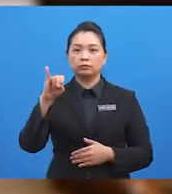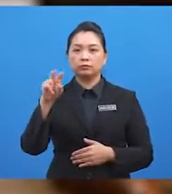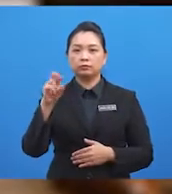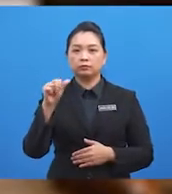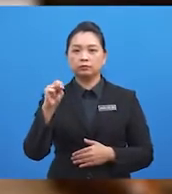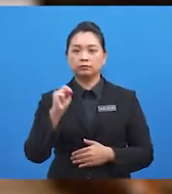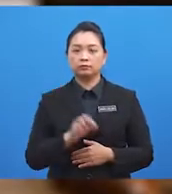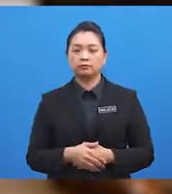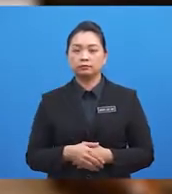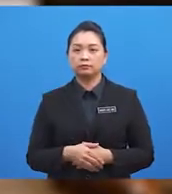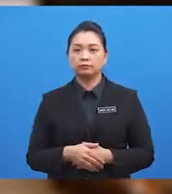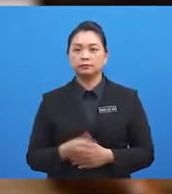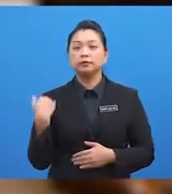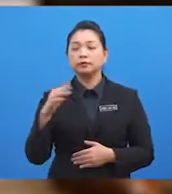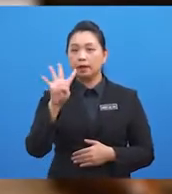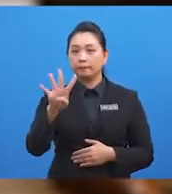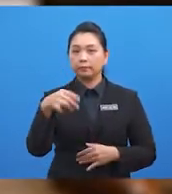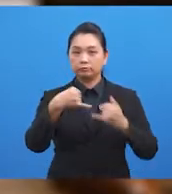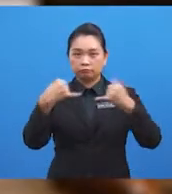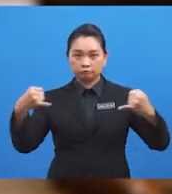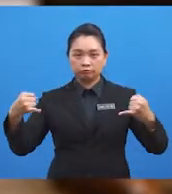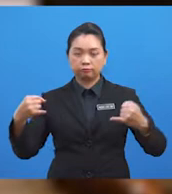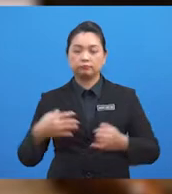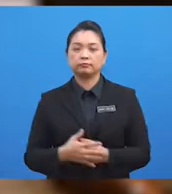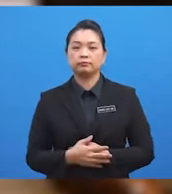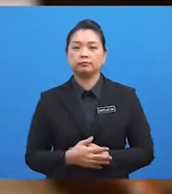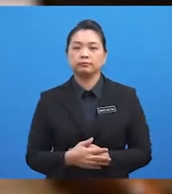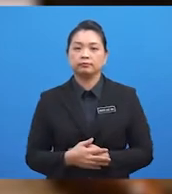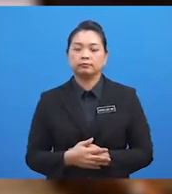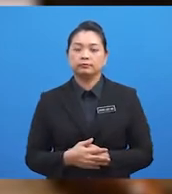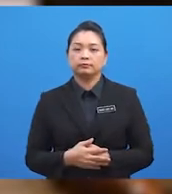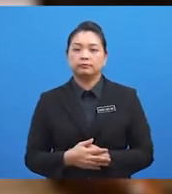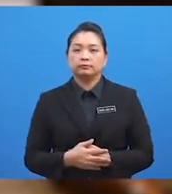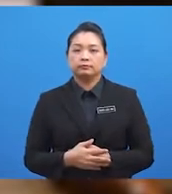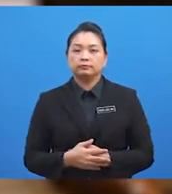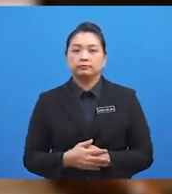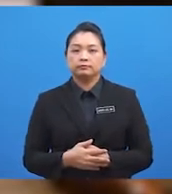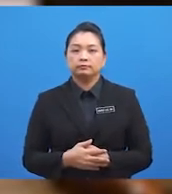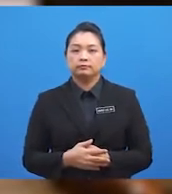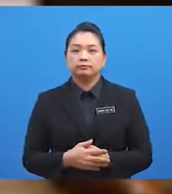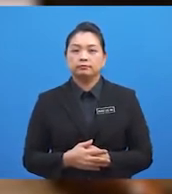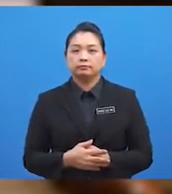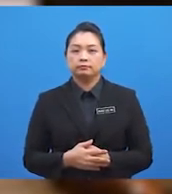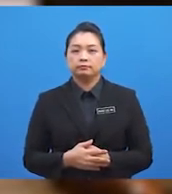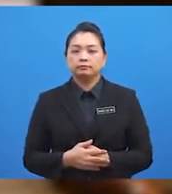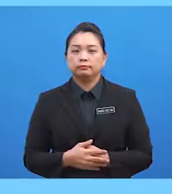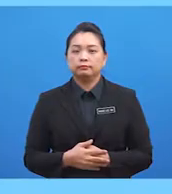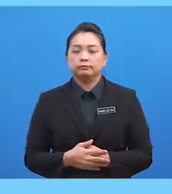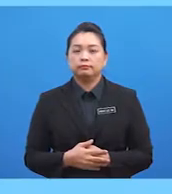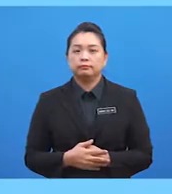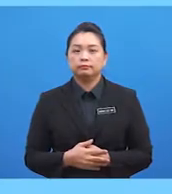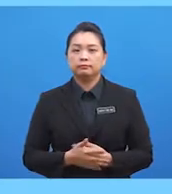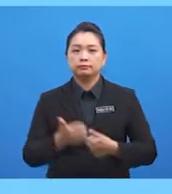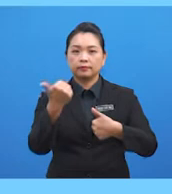Terdapat empat jenis rang undang-undang yang biasa digubal oleh badan-badan perundangan Malaysia.